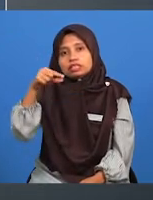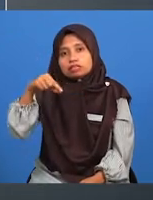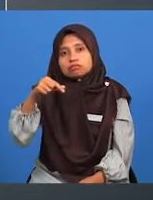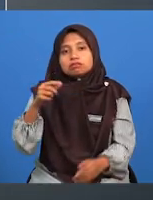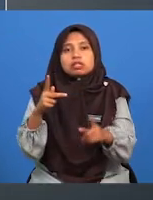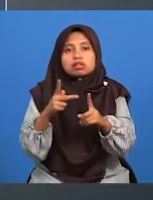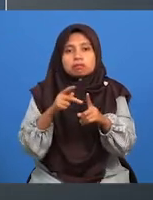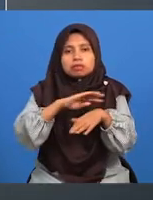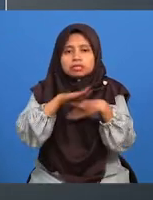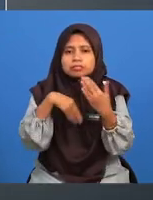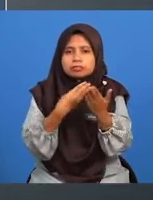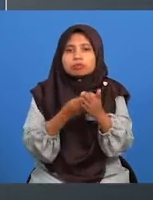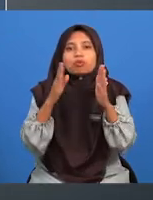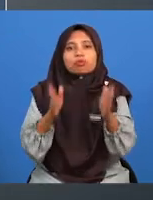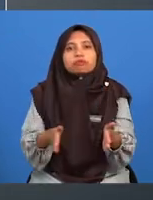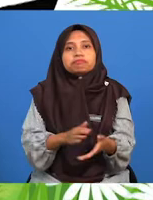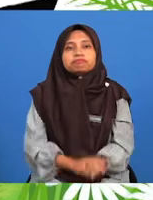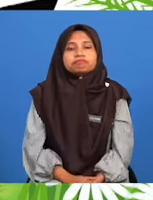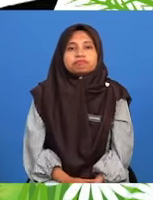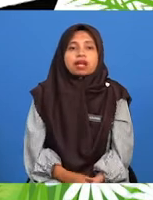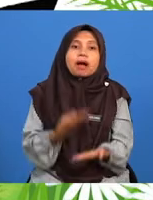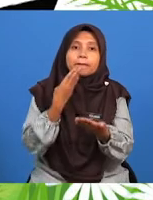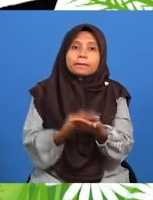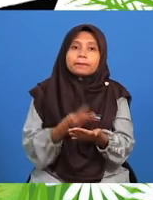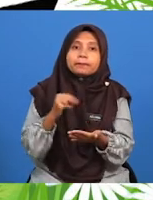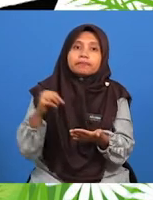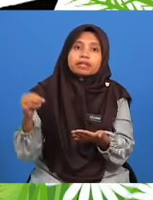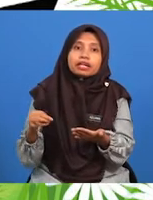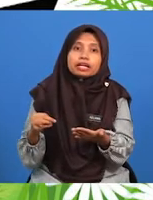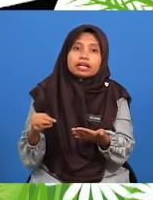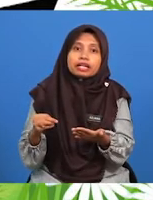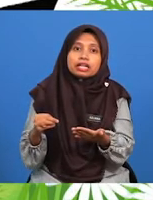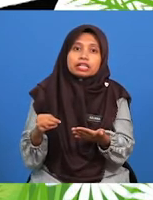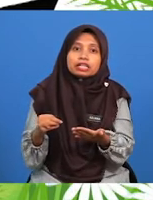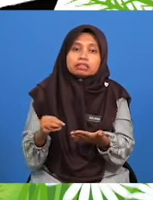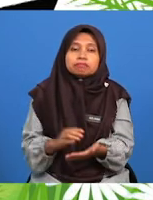kepada anggota masyarakat. Baiklah murid-murid,